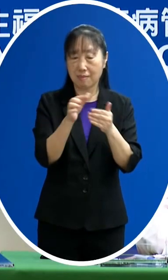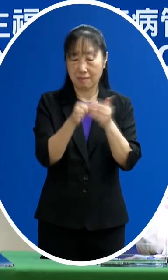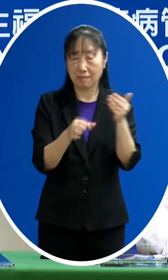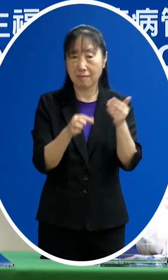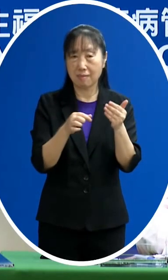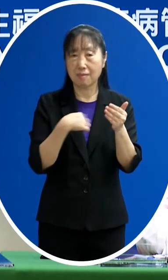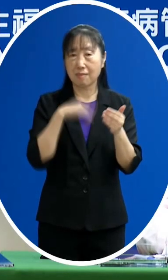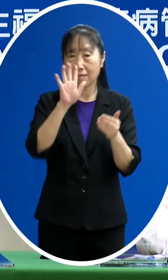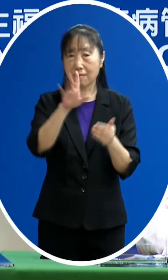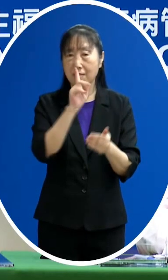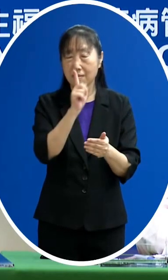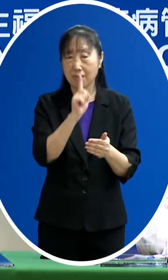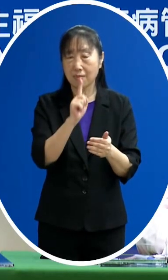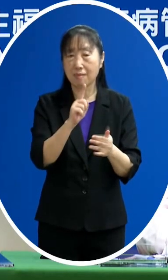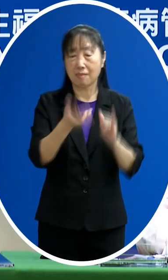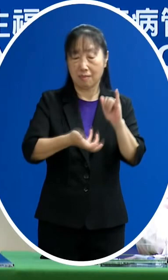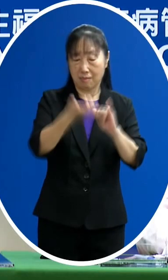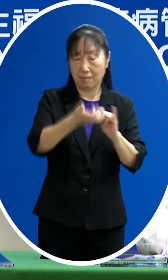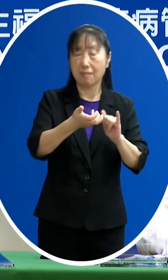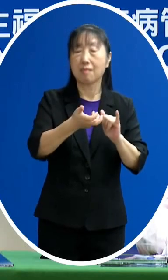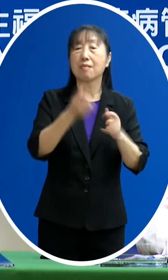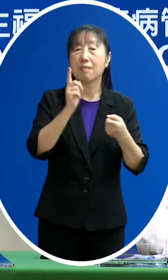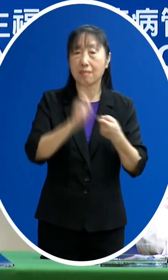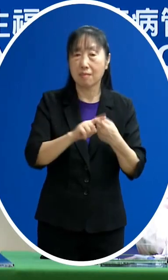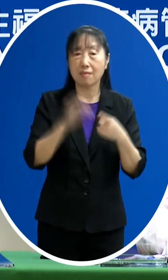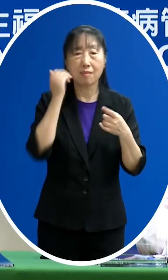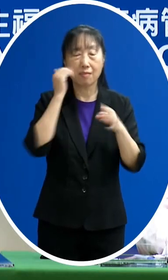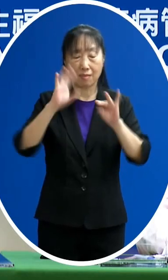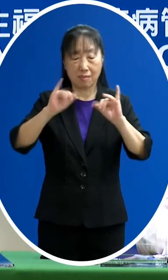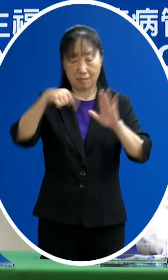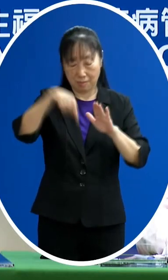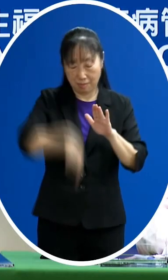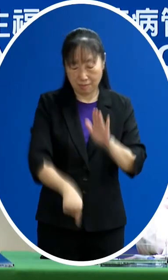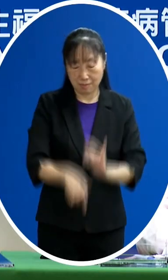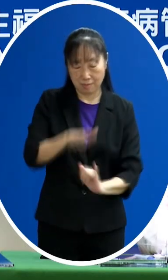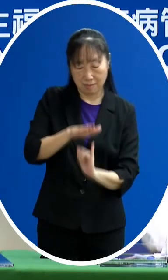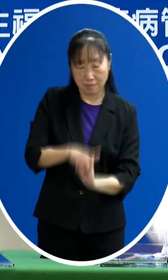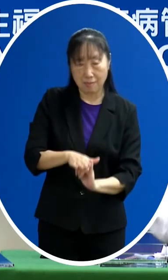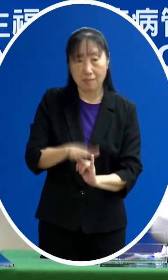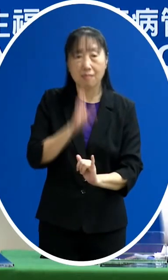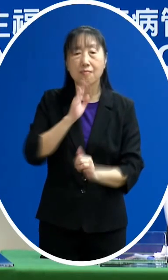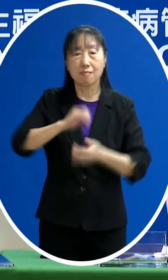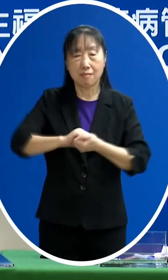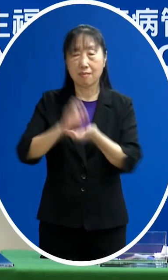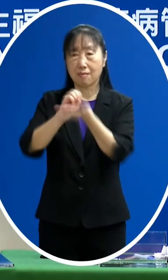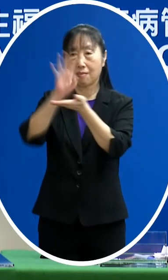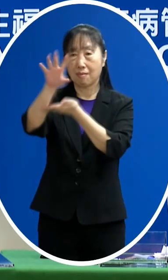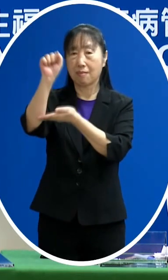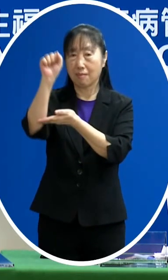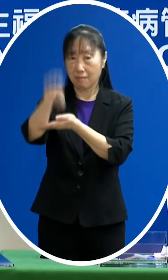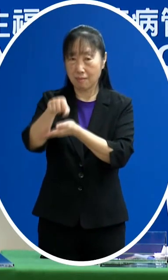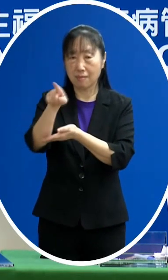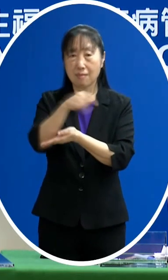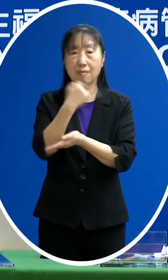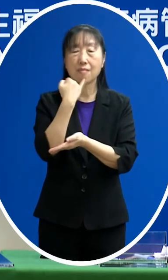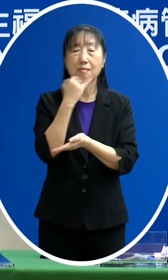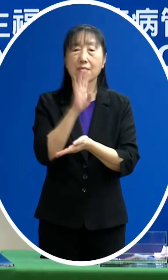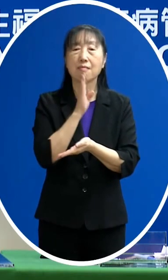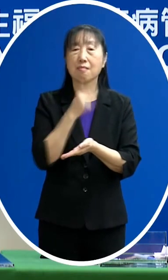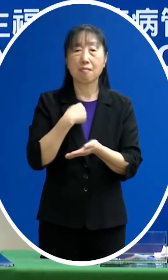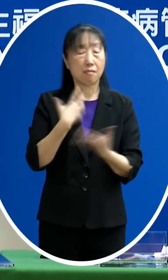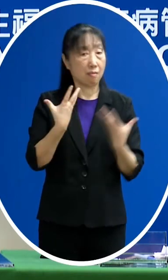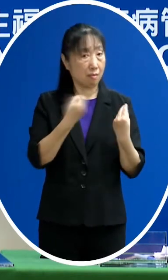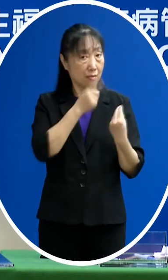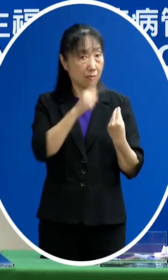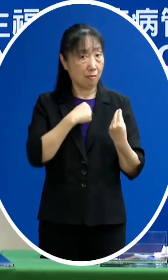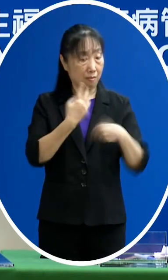们就强调说，它是要火化，那深埋要卫生机关的报准，那在里面并没有规定时间，但是我们一